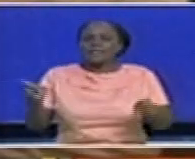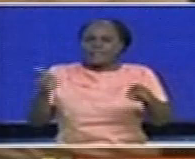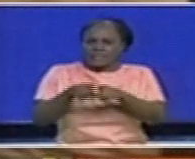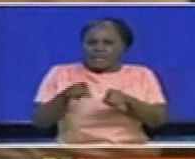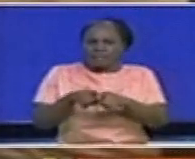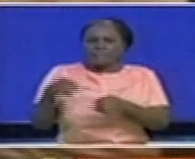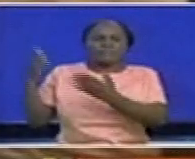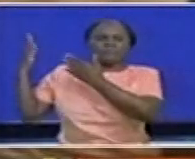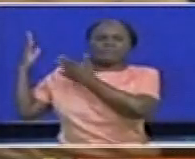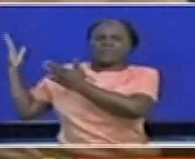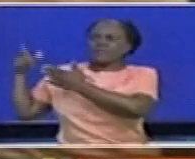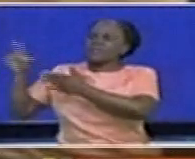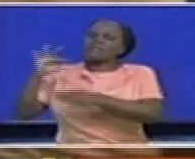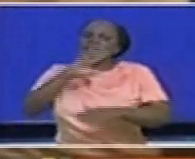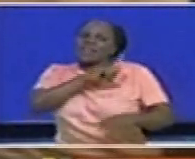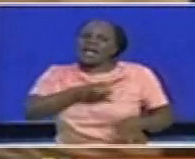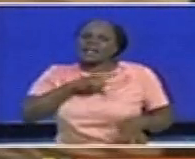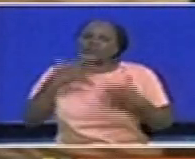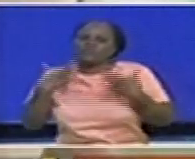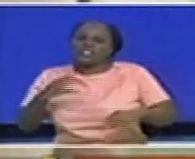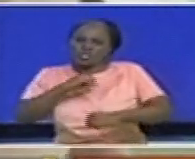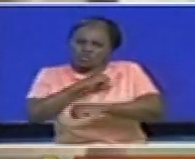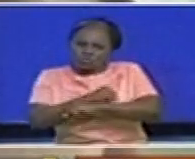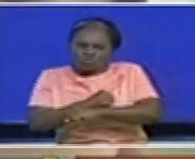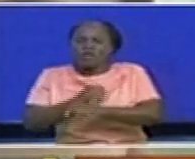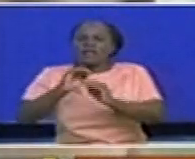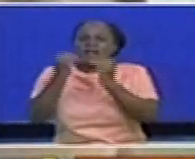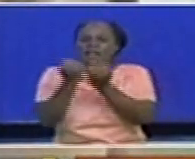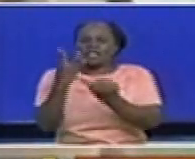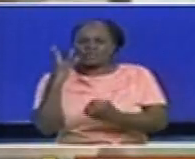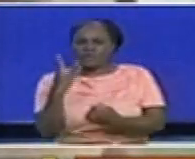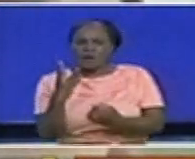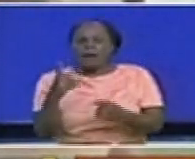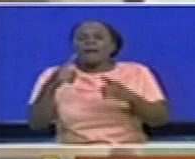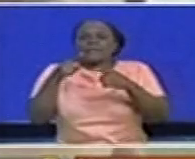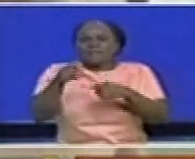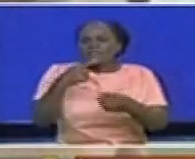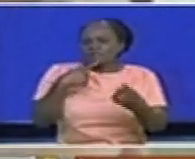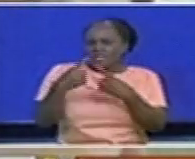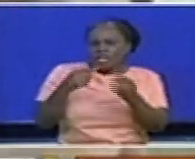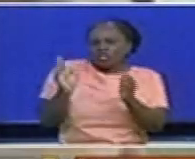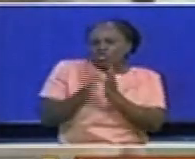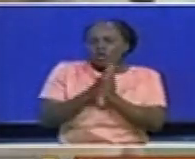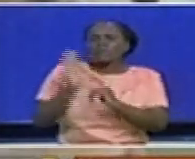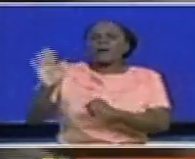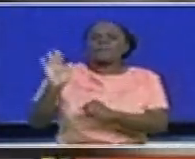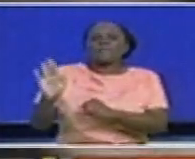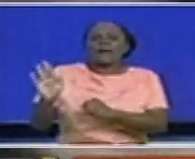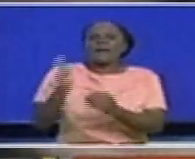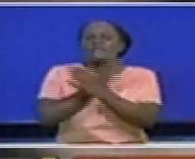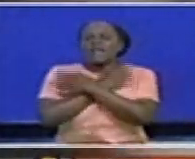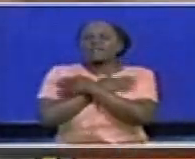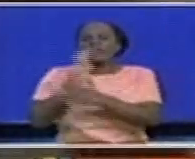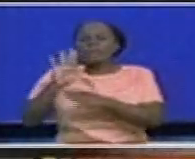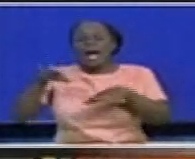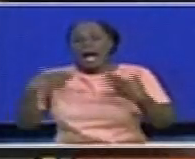Hadija, msichana aliyebahatika kumaliza masomo yake ya kidato cha 4 mwaka huu, na hapa ananisimulia mengi kuhusu marafiki zake na